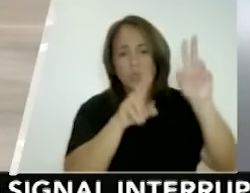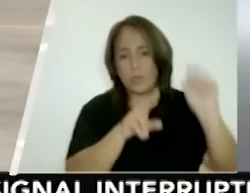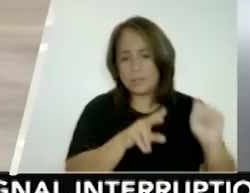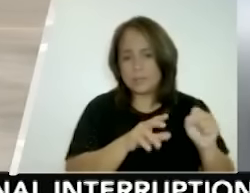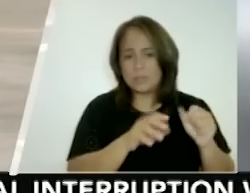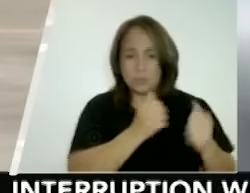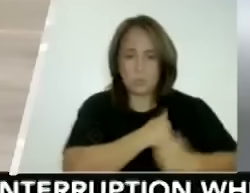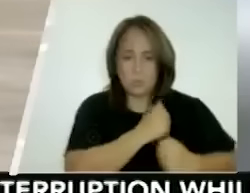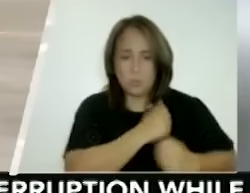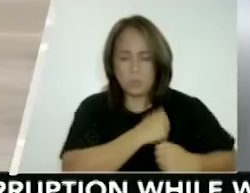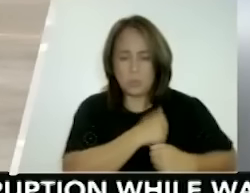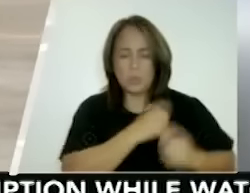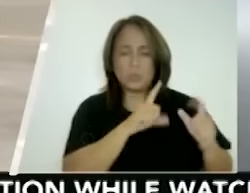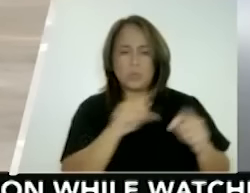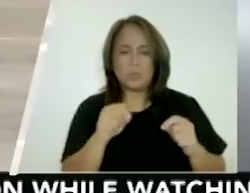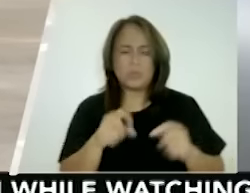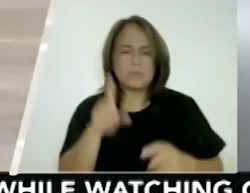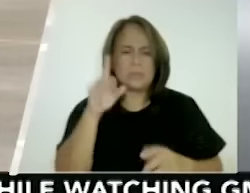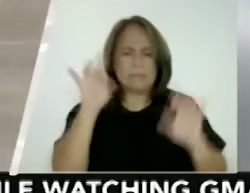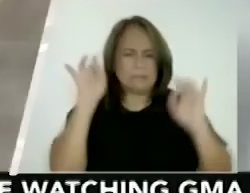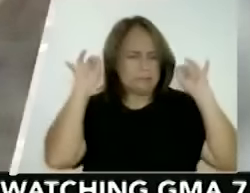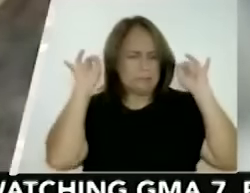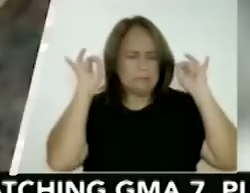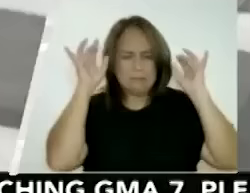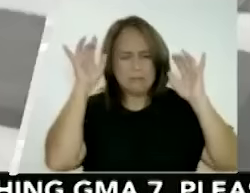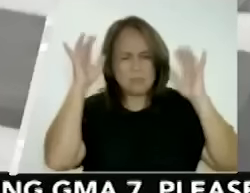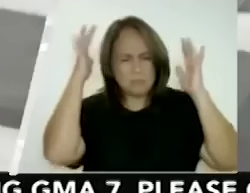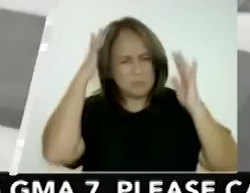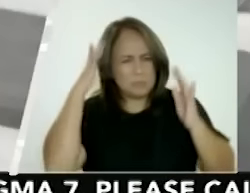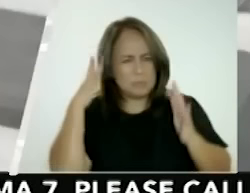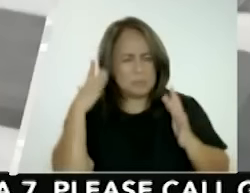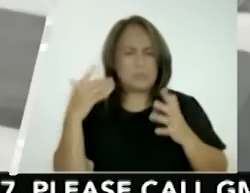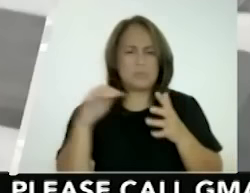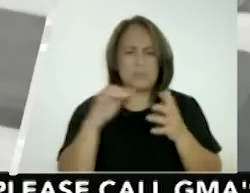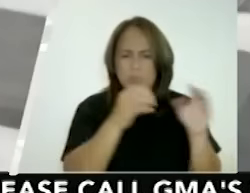ng maselang operasyong pangmilitar.